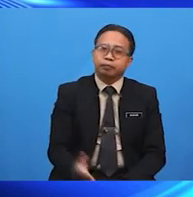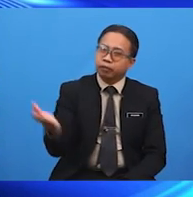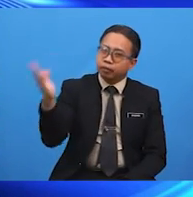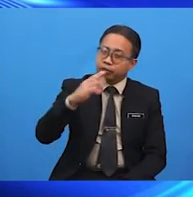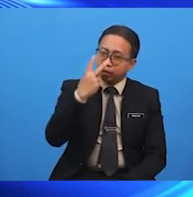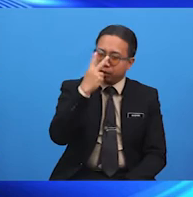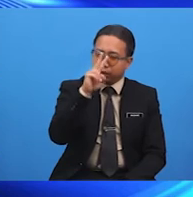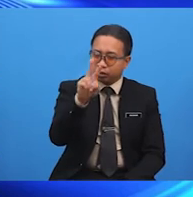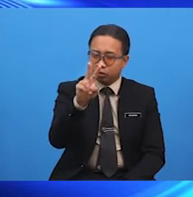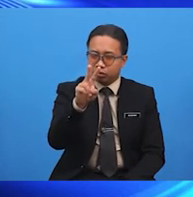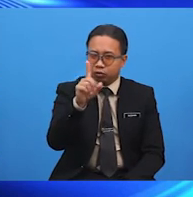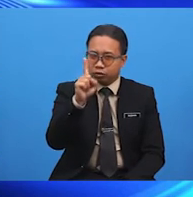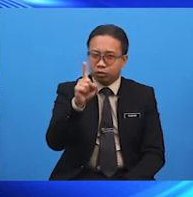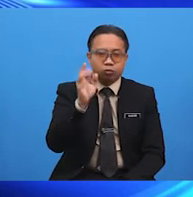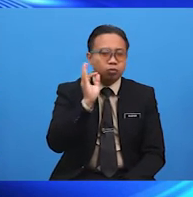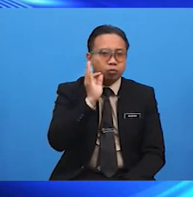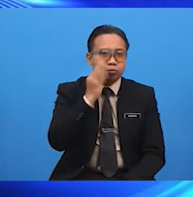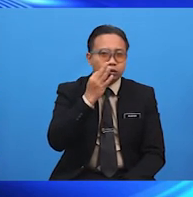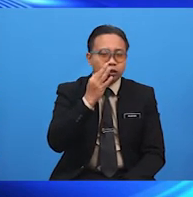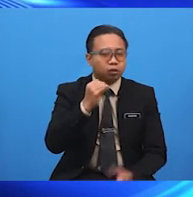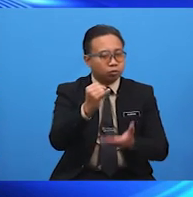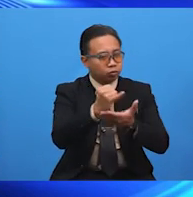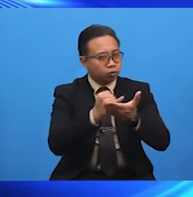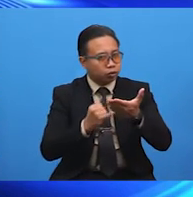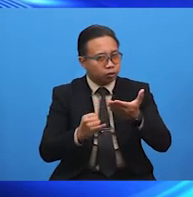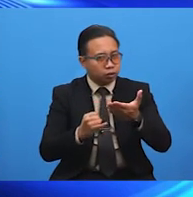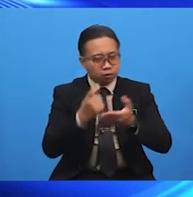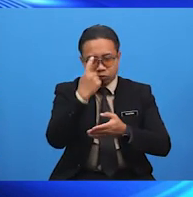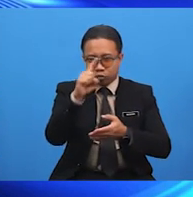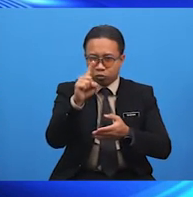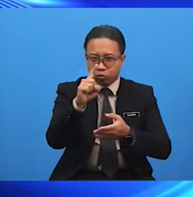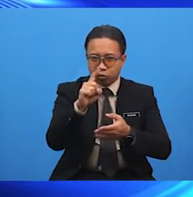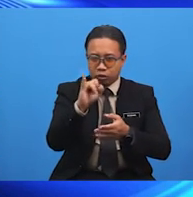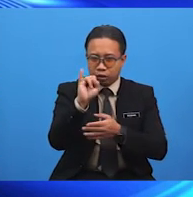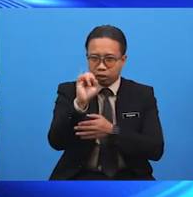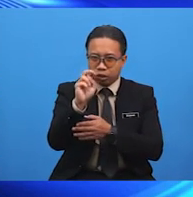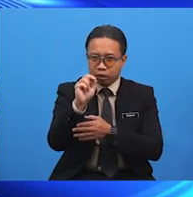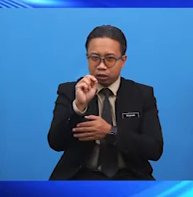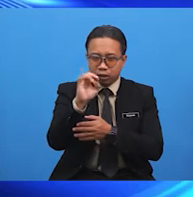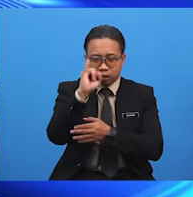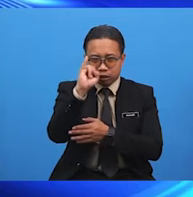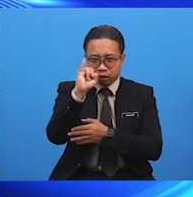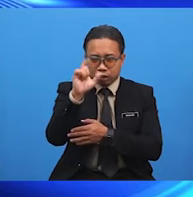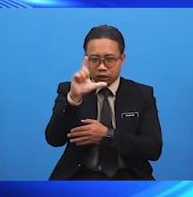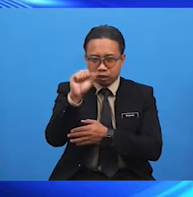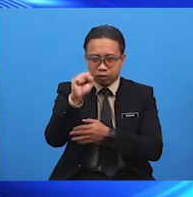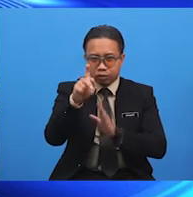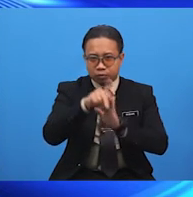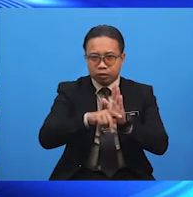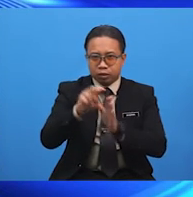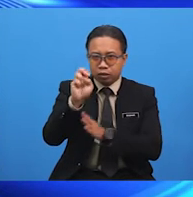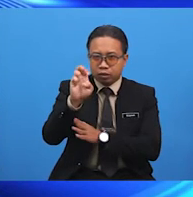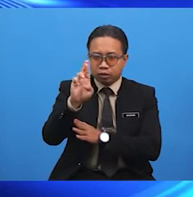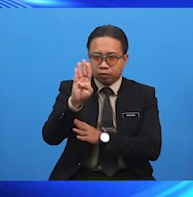kita tonton sebuah demonstrasi lukisan bagi olahan Ilustrasi Penerbitan. Dipersilakan